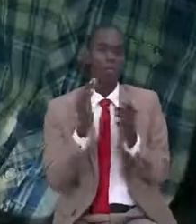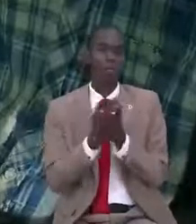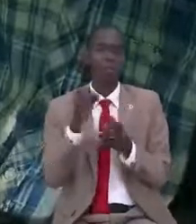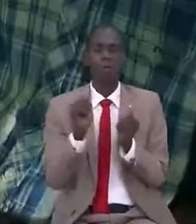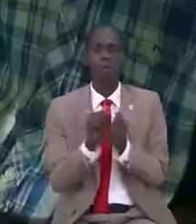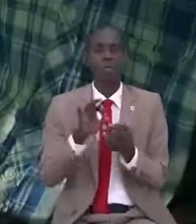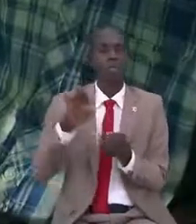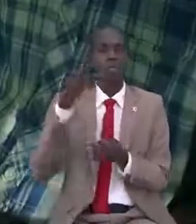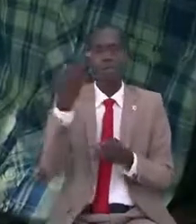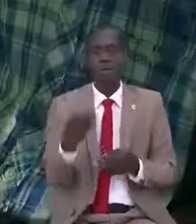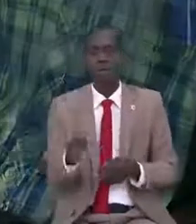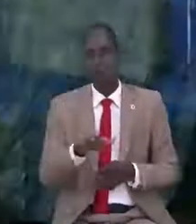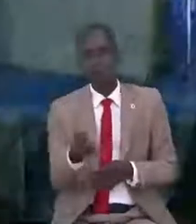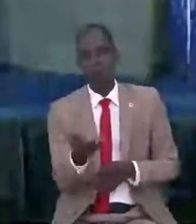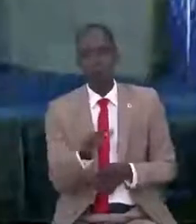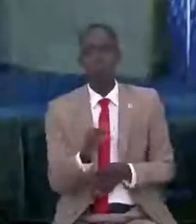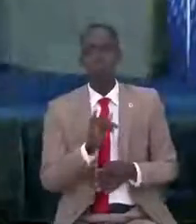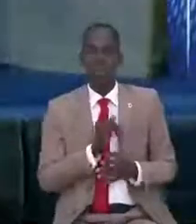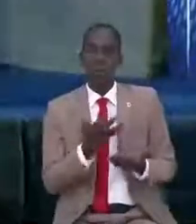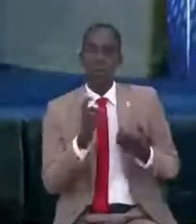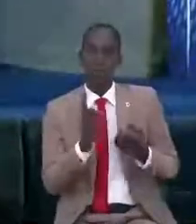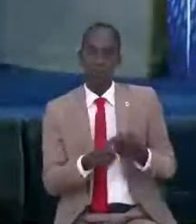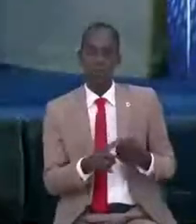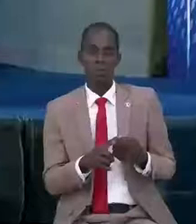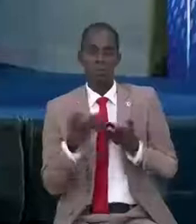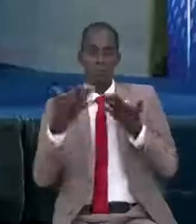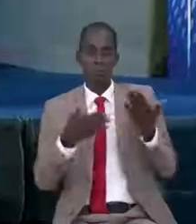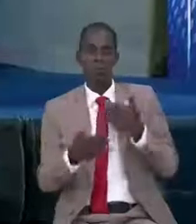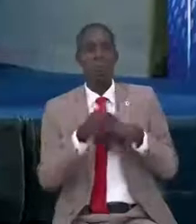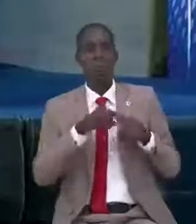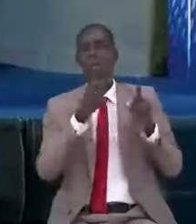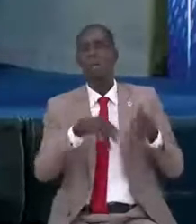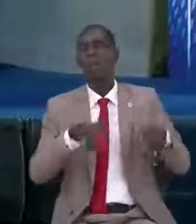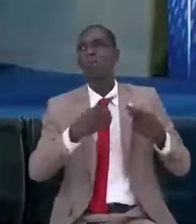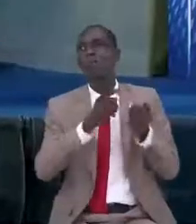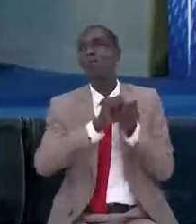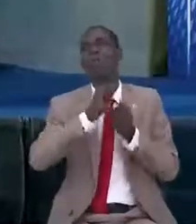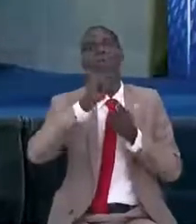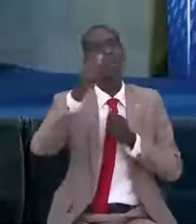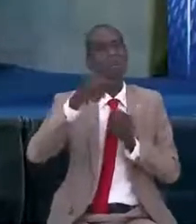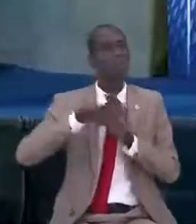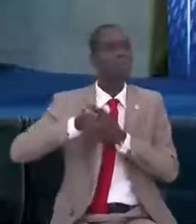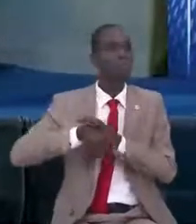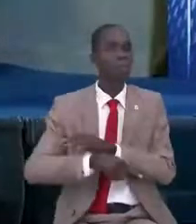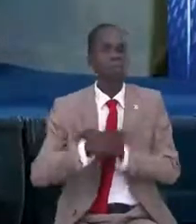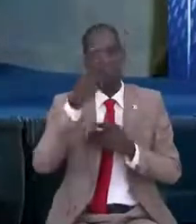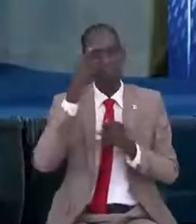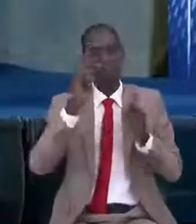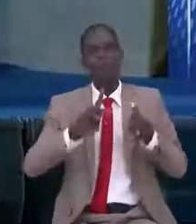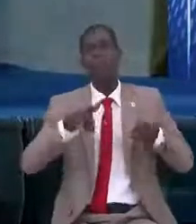l'esprit de compromission. Je veux le restaurer. Ah, il s'est éloigné. Parce qu'il s'est éloigné du